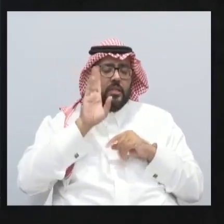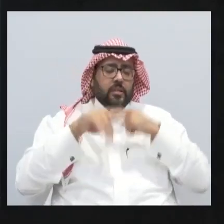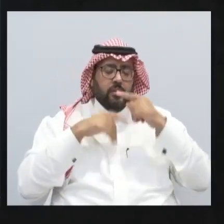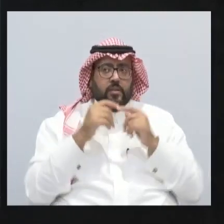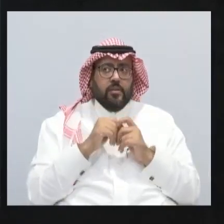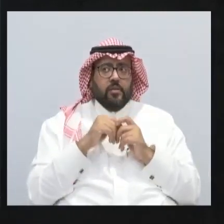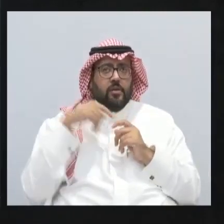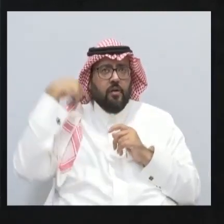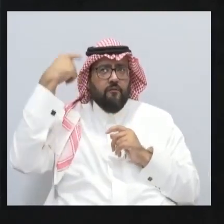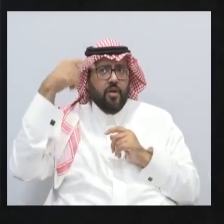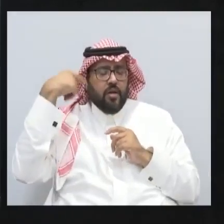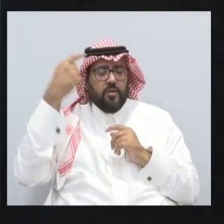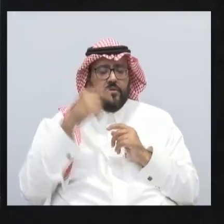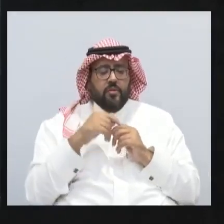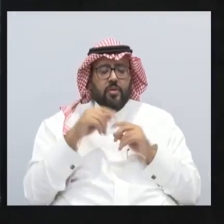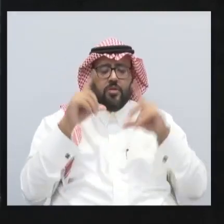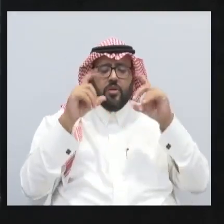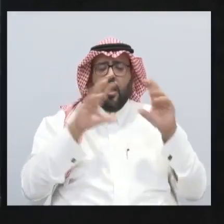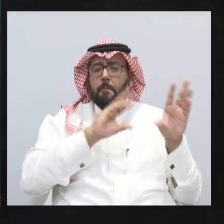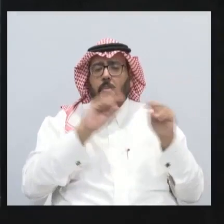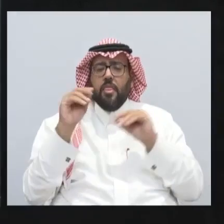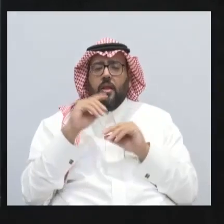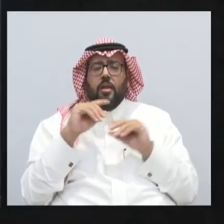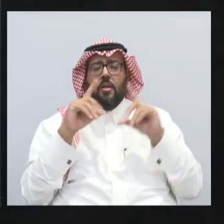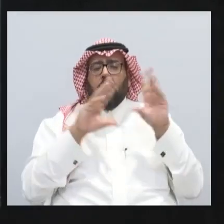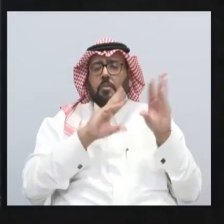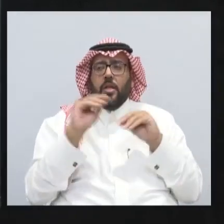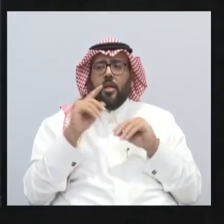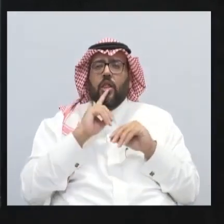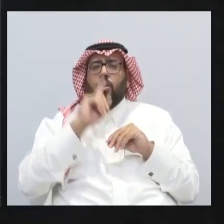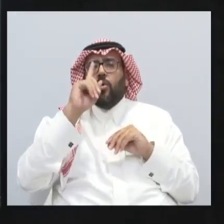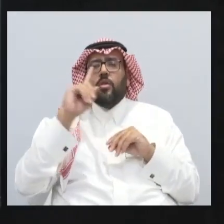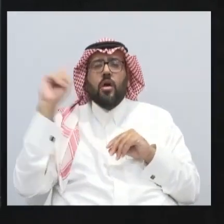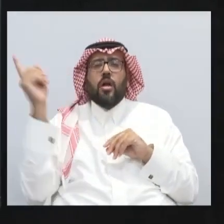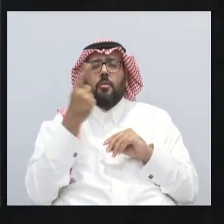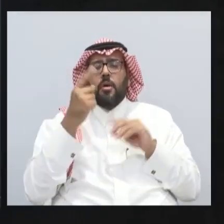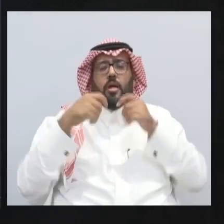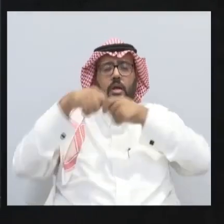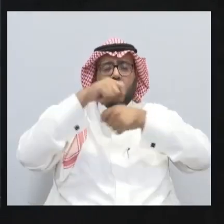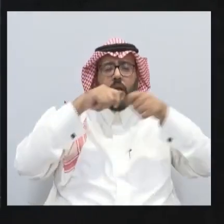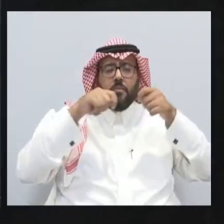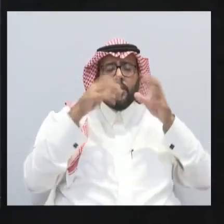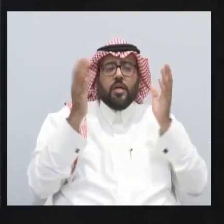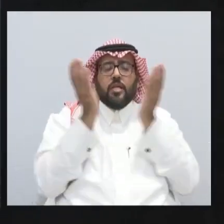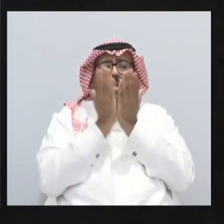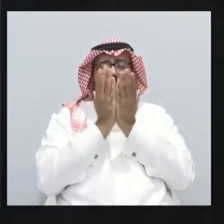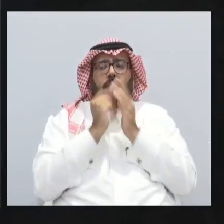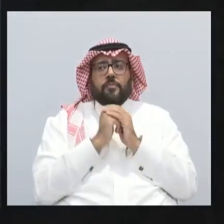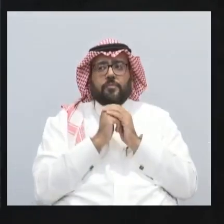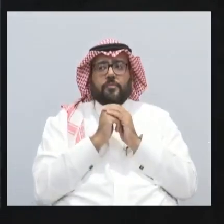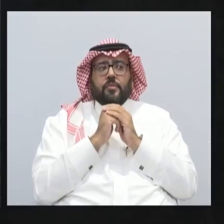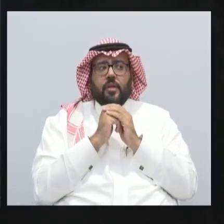الطالبه ان تفكر في صور وامثله على توحيد الربوبيه لكي نرتبط بدرسنا هذا اليوم ما